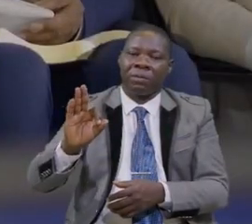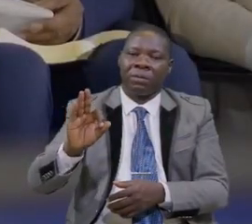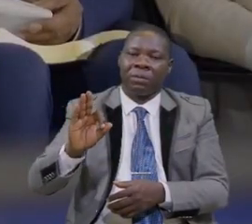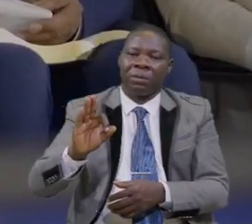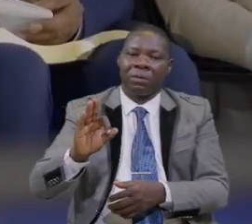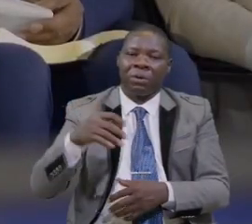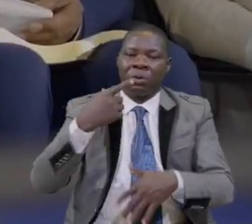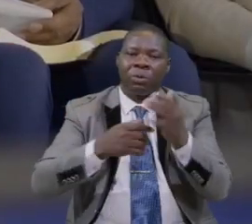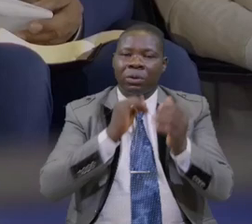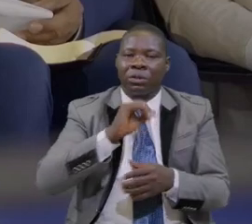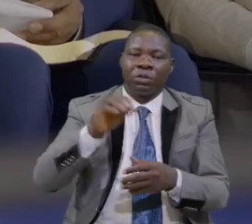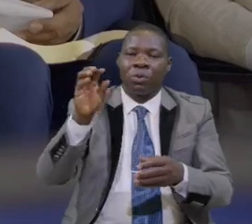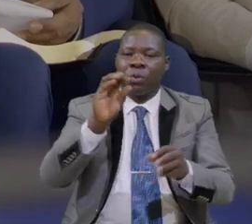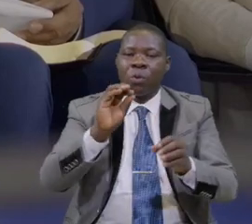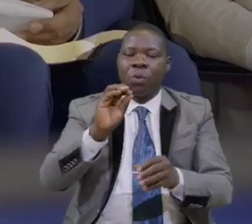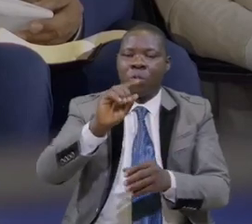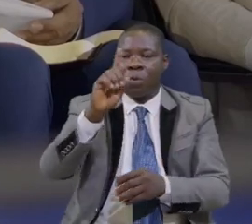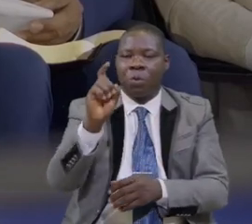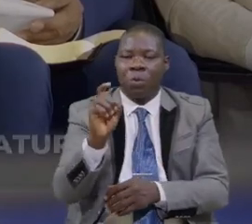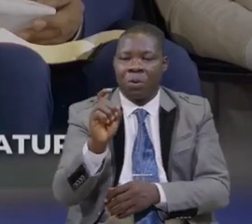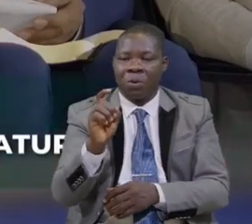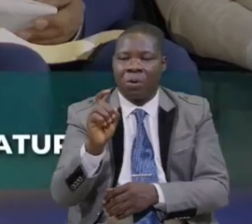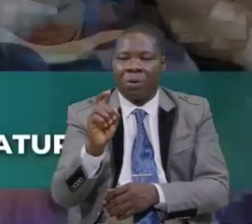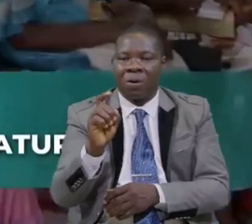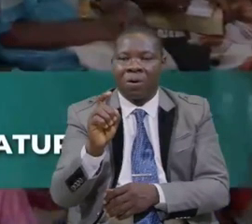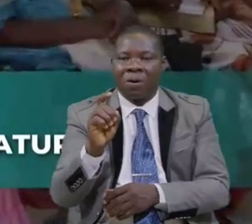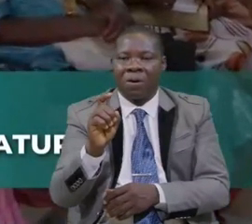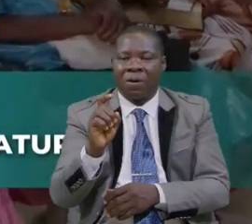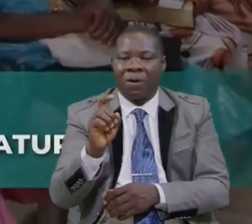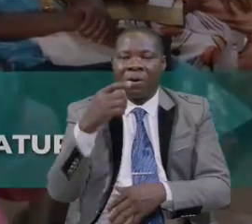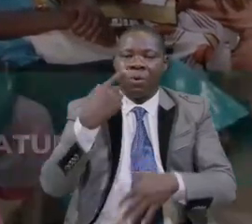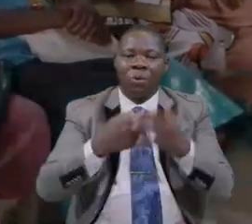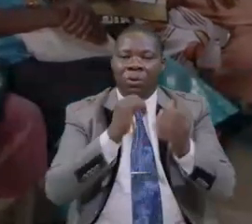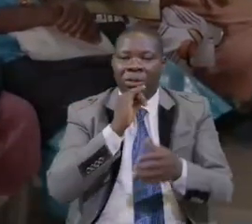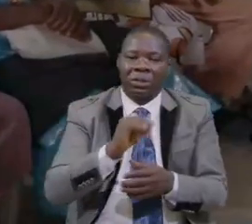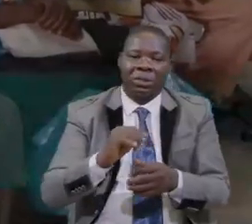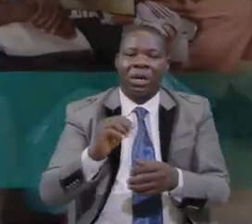Le O, ouvrir les yeux. Et R,